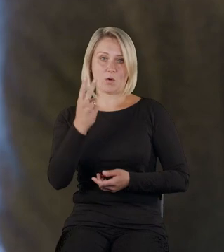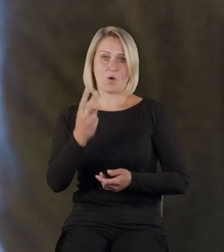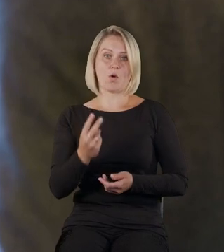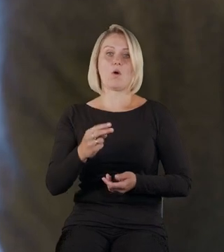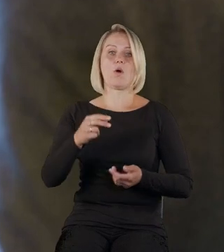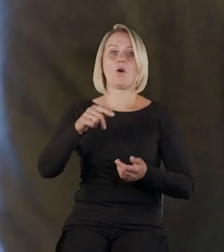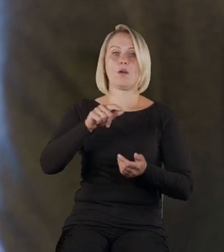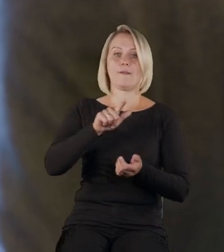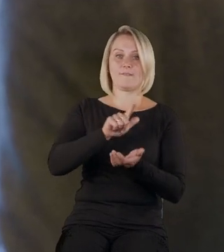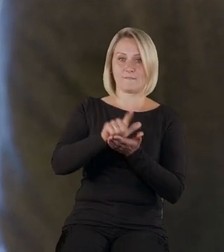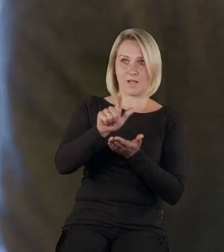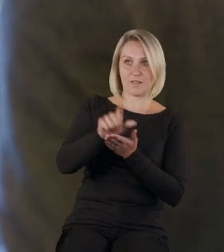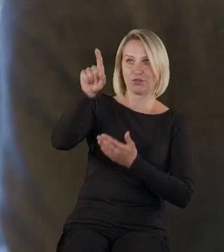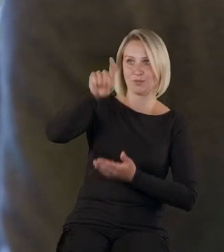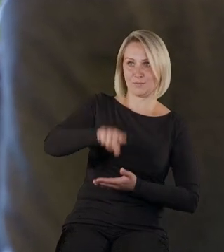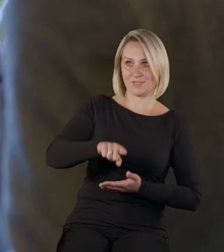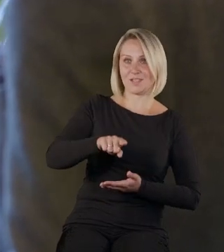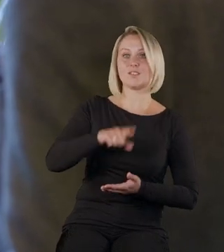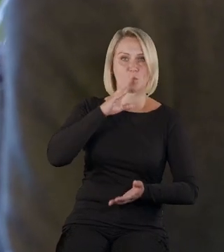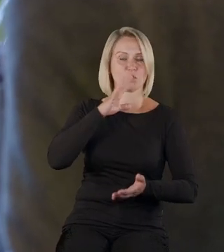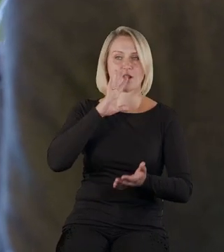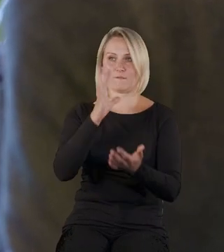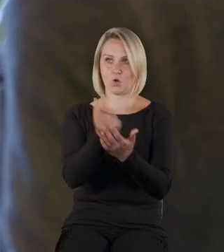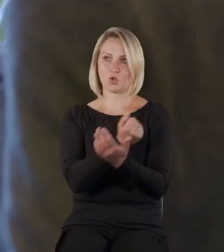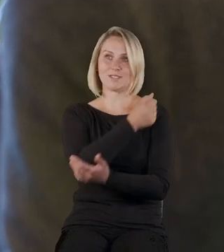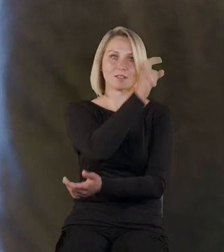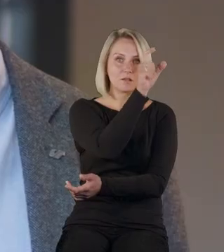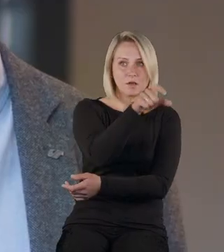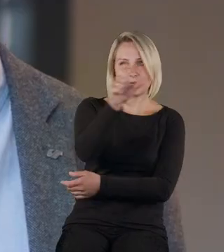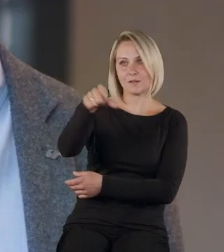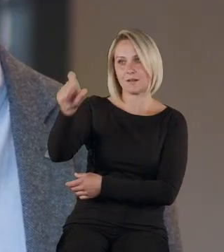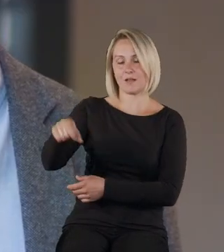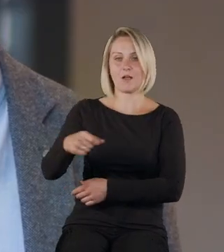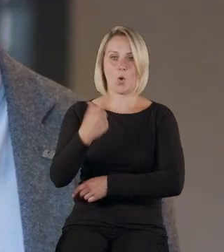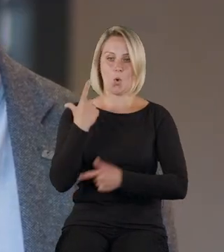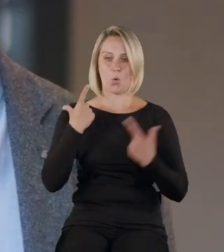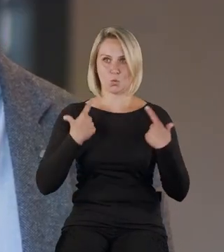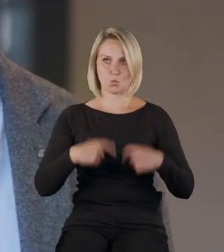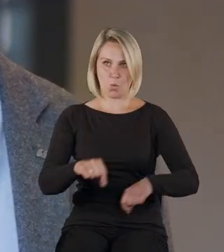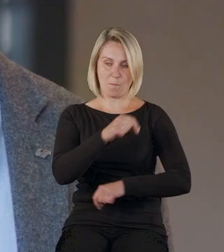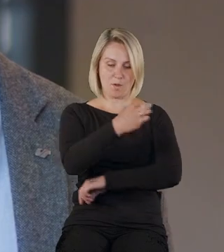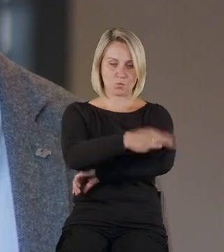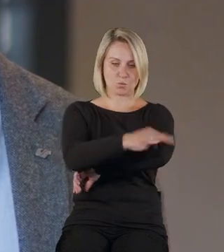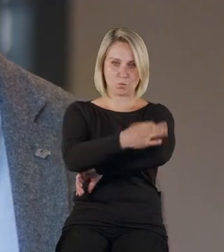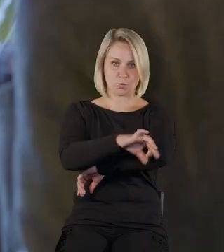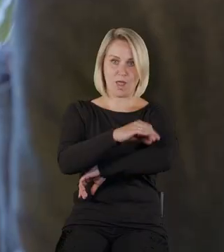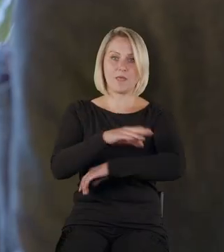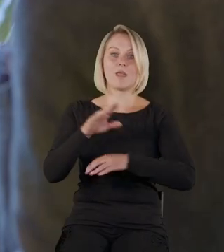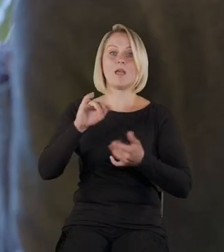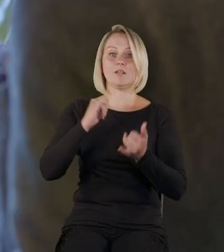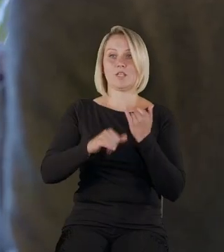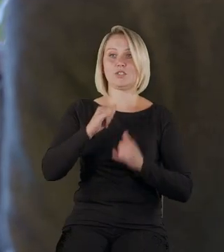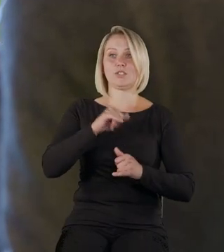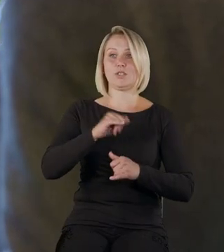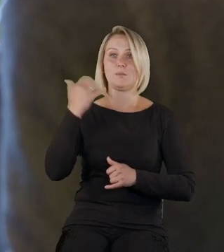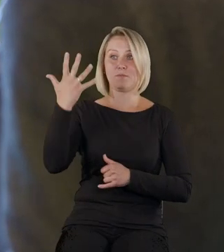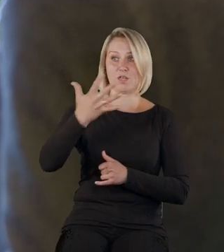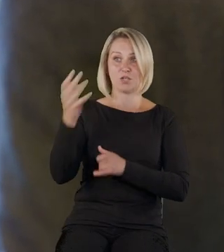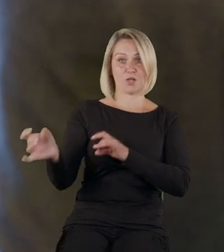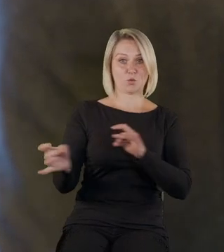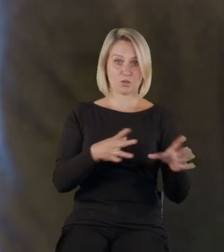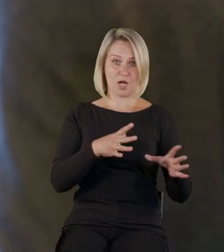pula 12 miesięcy do wykorzystania dla każdego studenta. Przy jednolitych studiach magisterskich jest